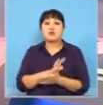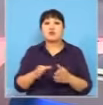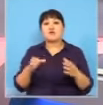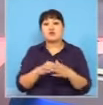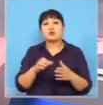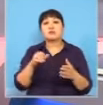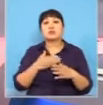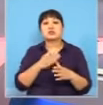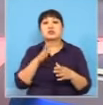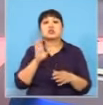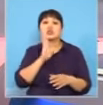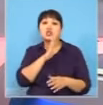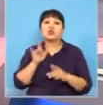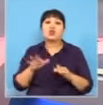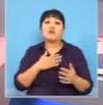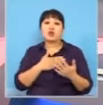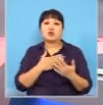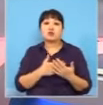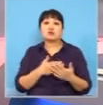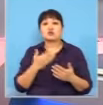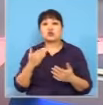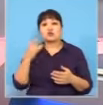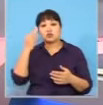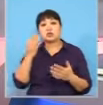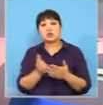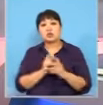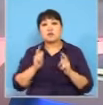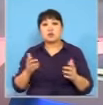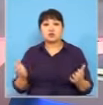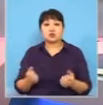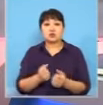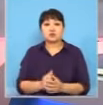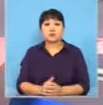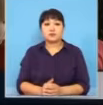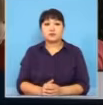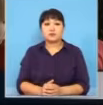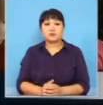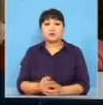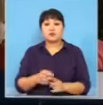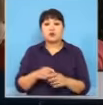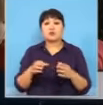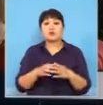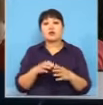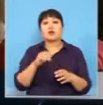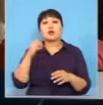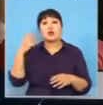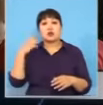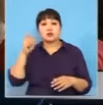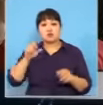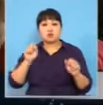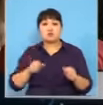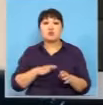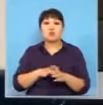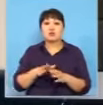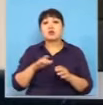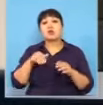фонд при содействии деловых женщин и волонтеров. Его идея нашла поддержку. Этот фонд, по мнению градоначальника, поможет в полной